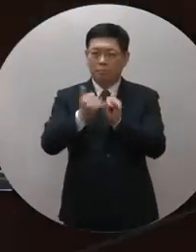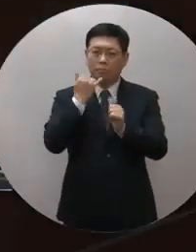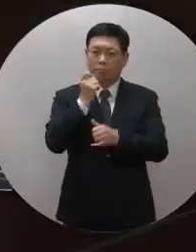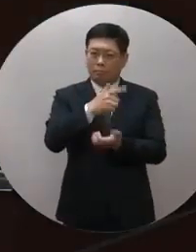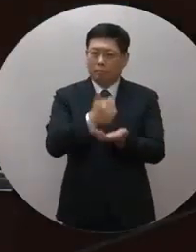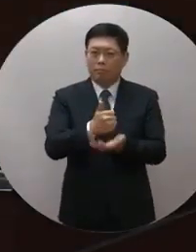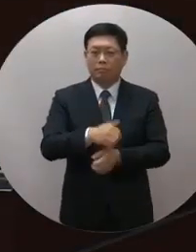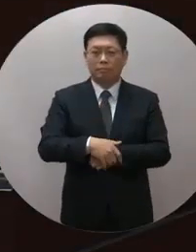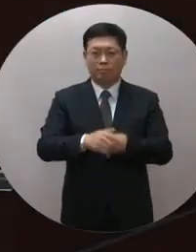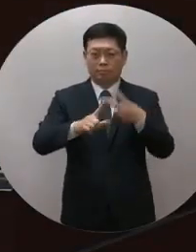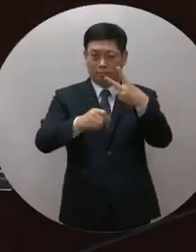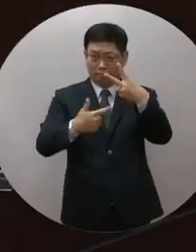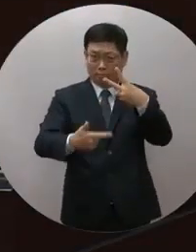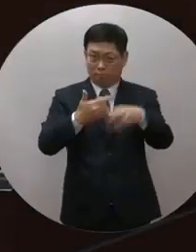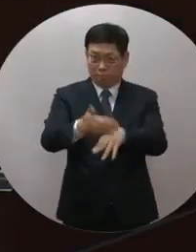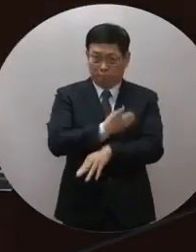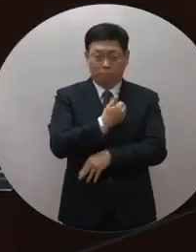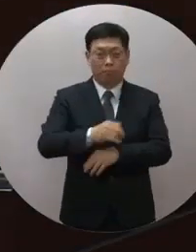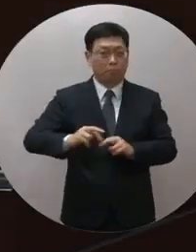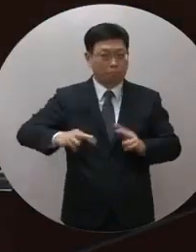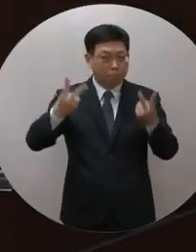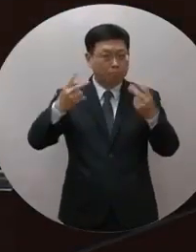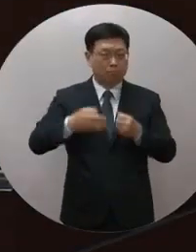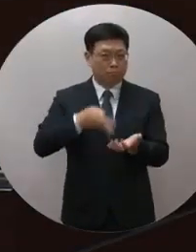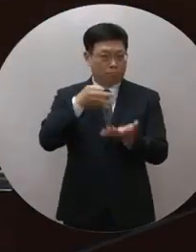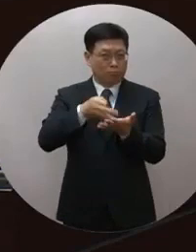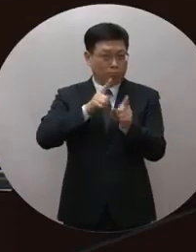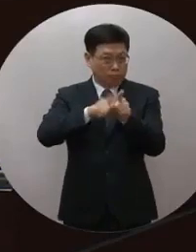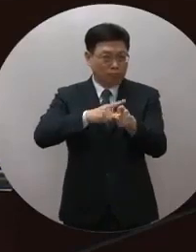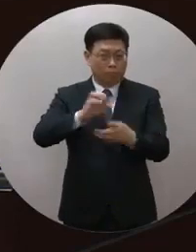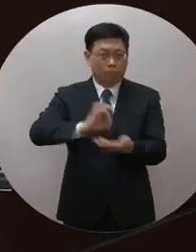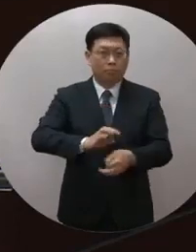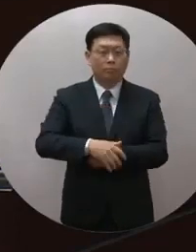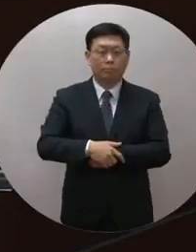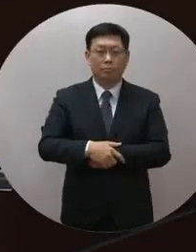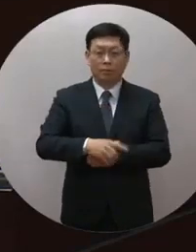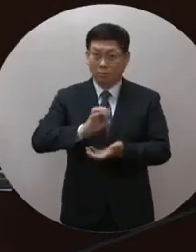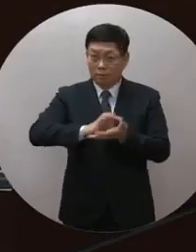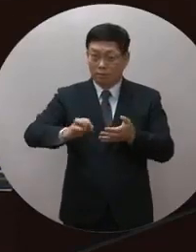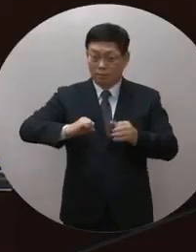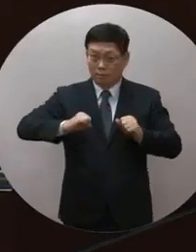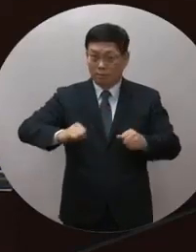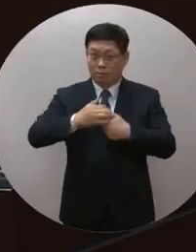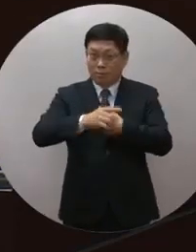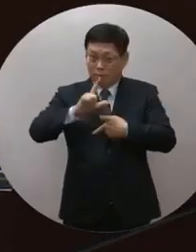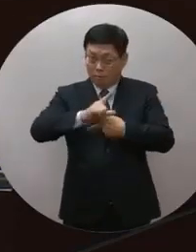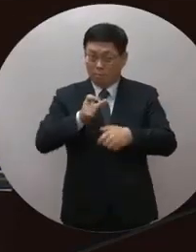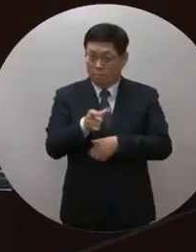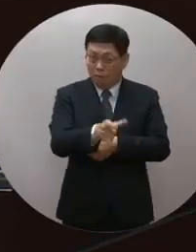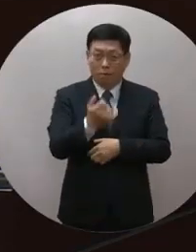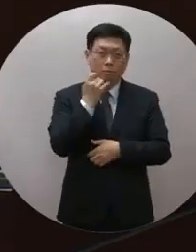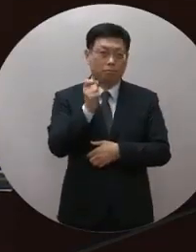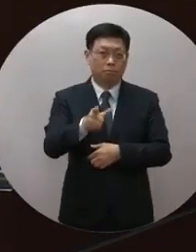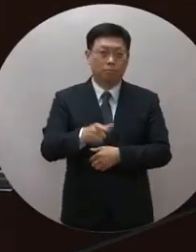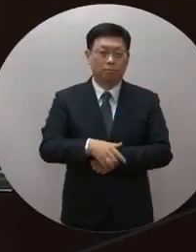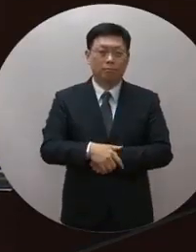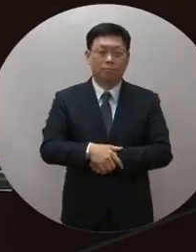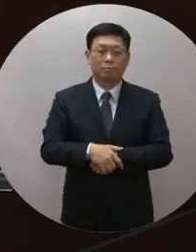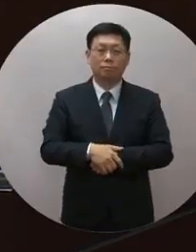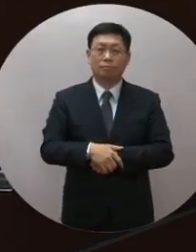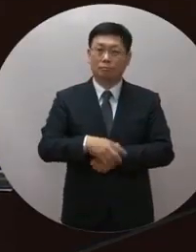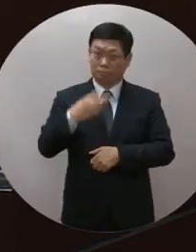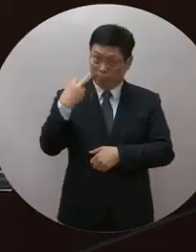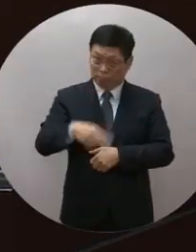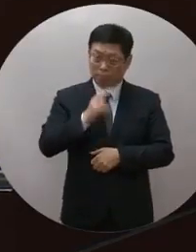到口罩。2月6日开始实施实名制，用健保卡插卡可以购买口罩，